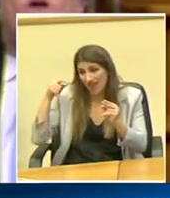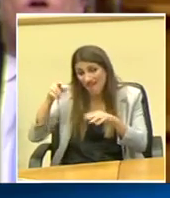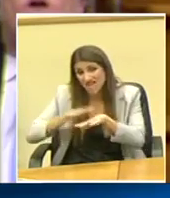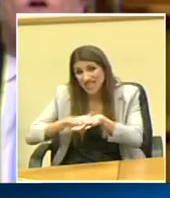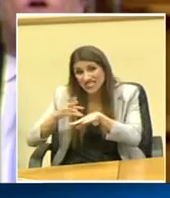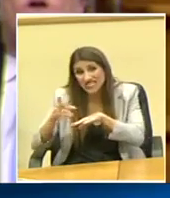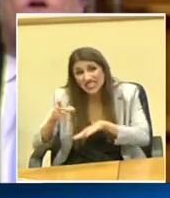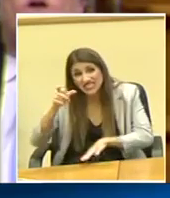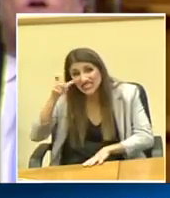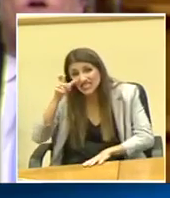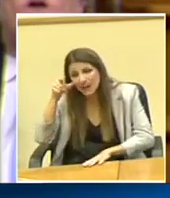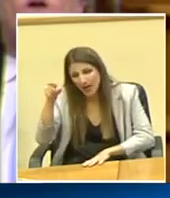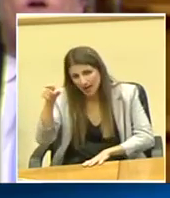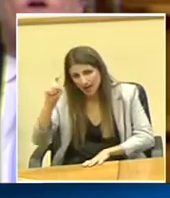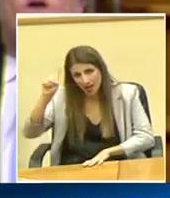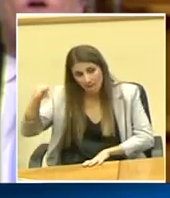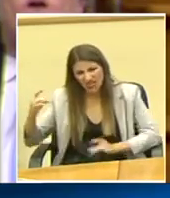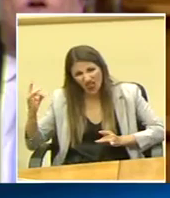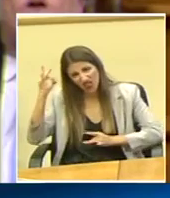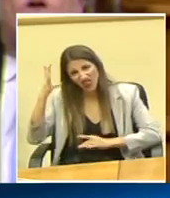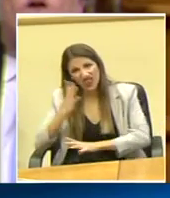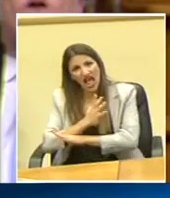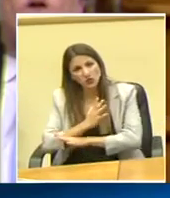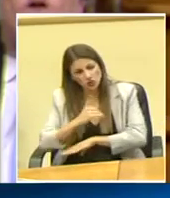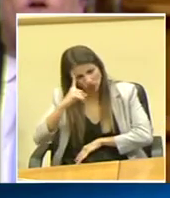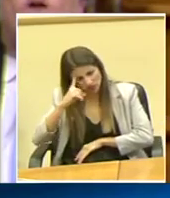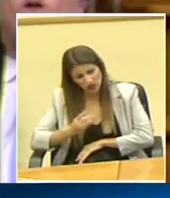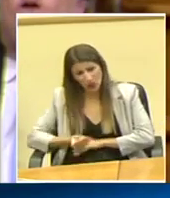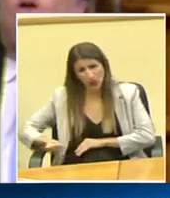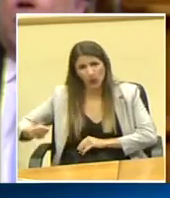είναι αυτός που αργότερα είχε το θράσος να σηκώσει τη σημαία του υπερπατριωτισμού